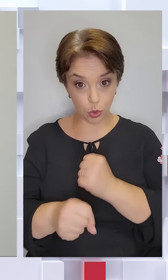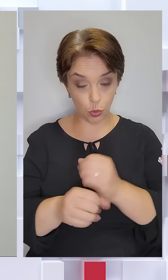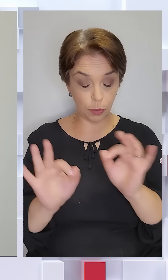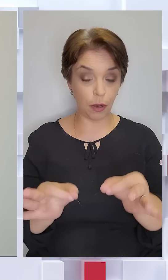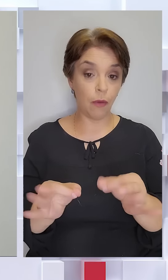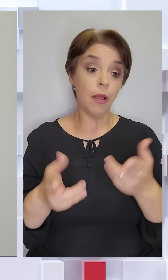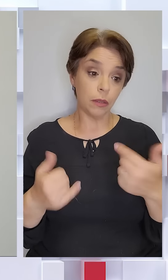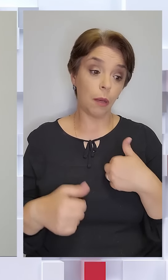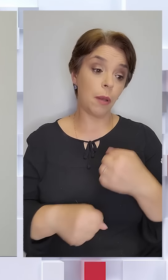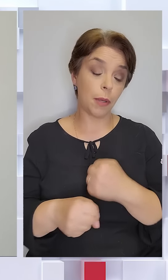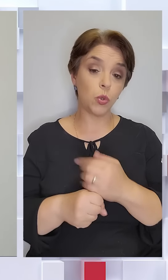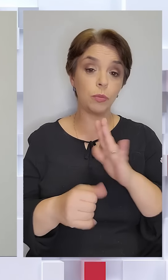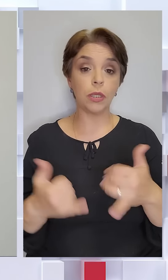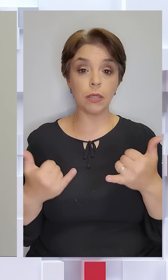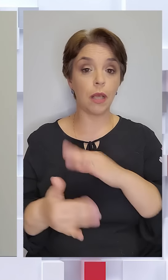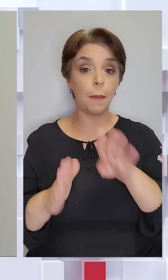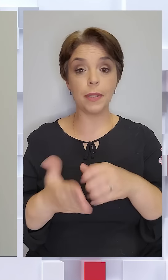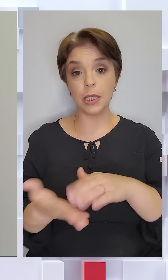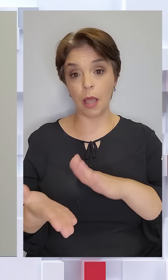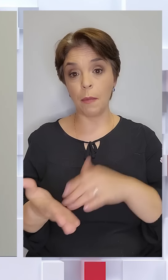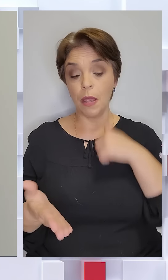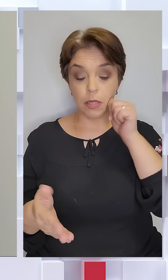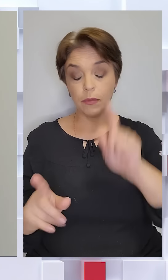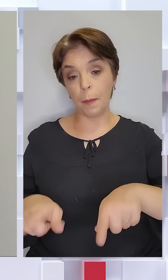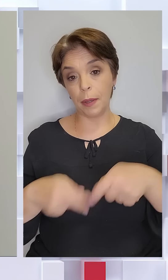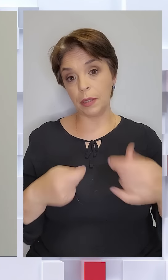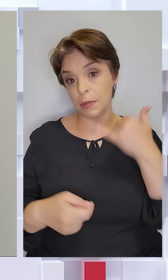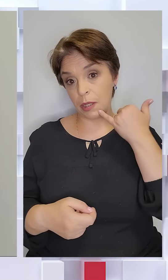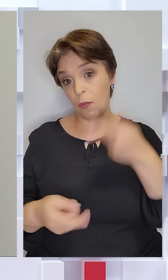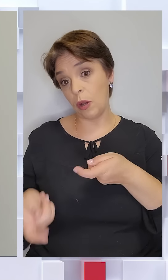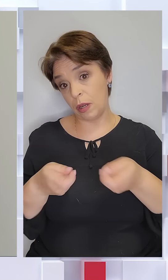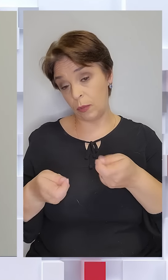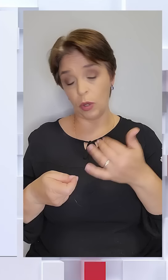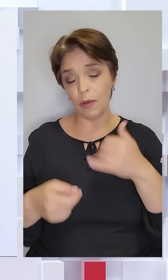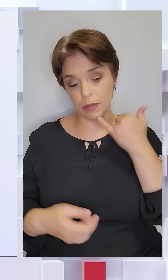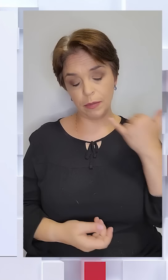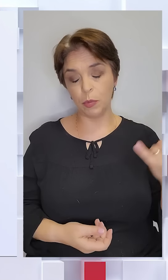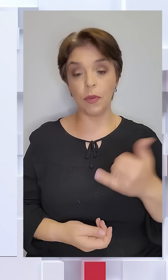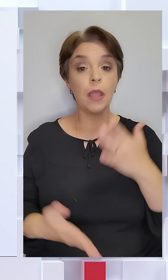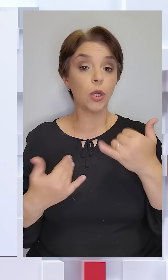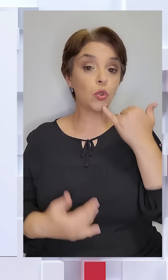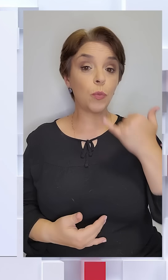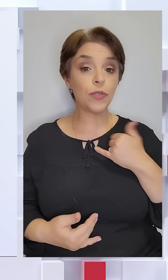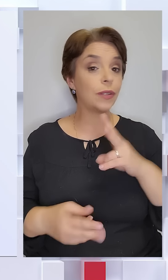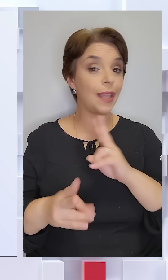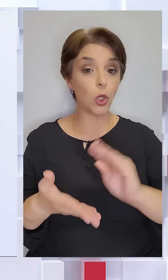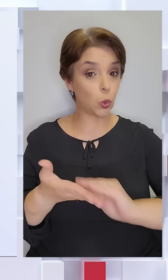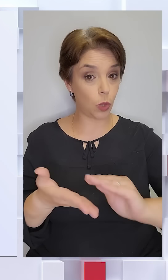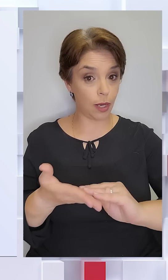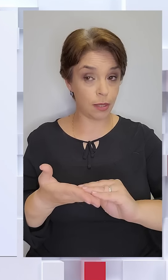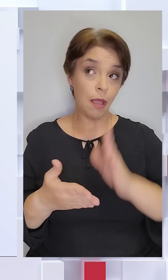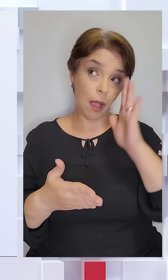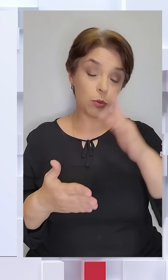правильно? Так, ми працюємо тільки зараз під запис. А я завтра передам цей телефон керівнику і вас наберуть. Якщо подзвонити не як журналіст,